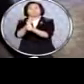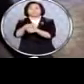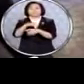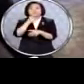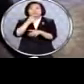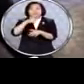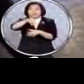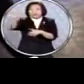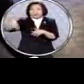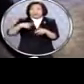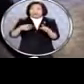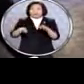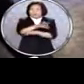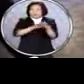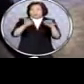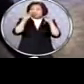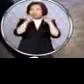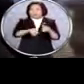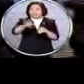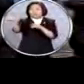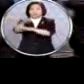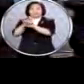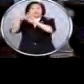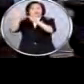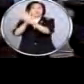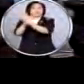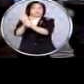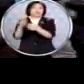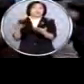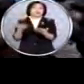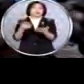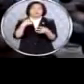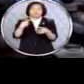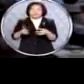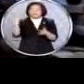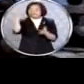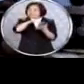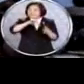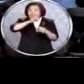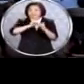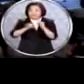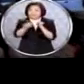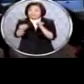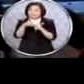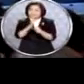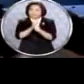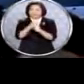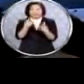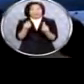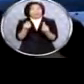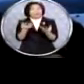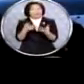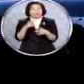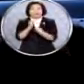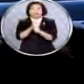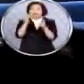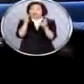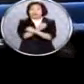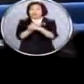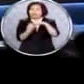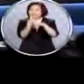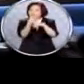外的生产吃掉。迄今我们还看到很多的人民是没有找到工作的，失业率大量